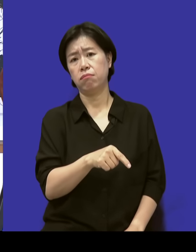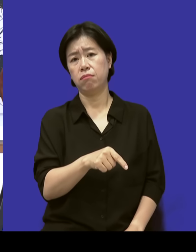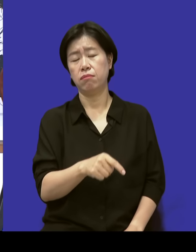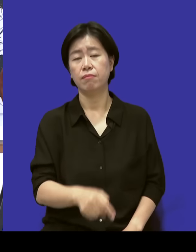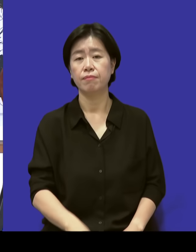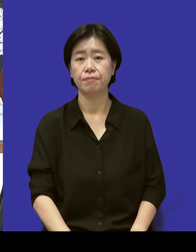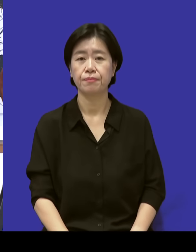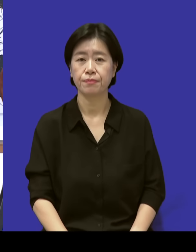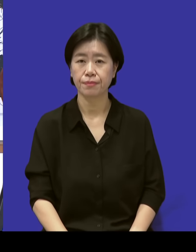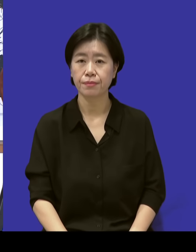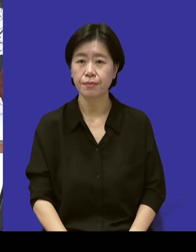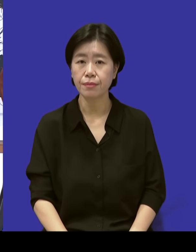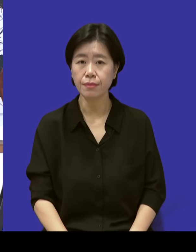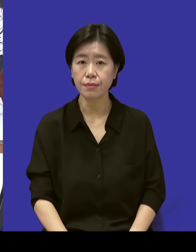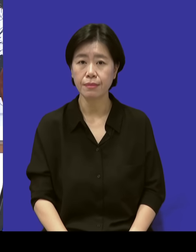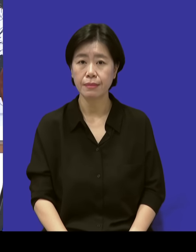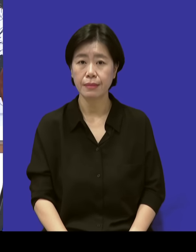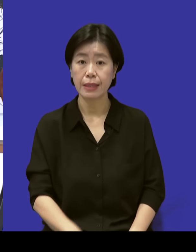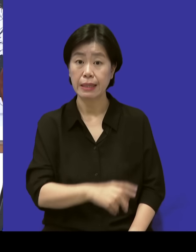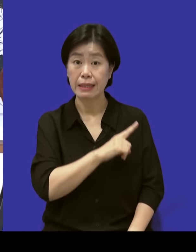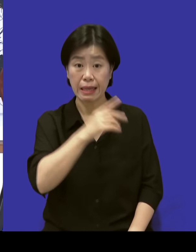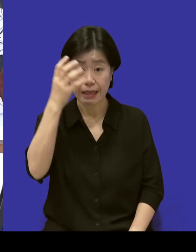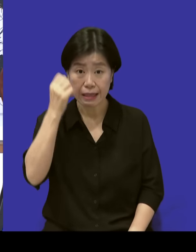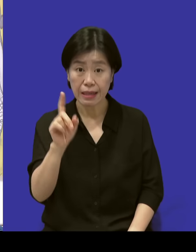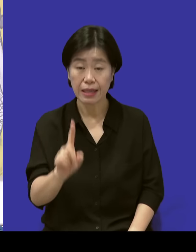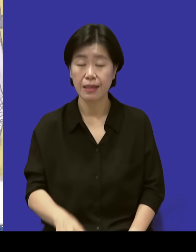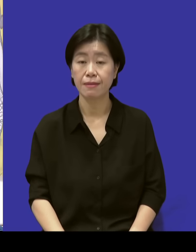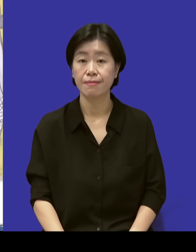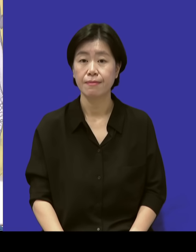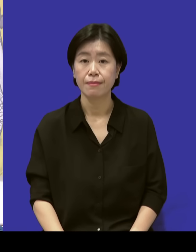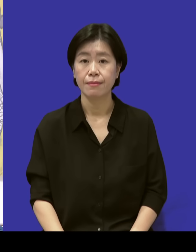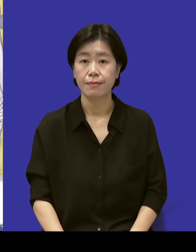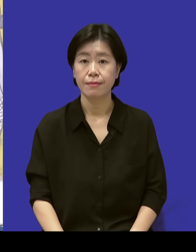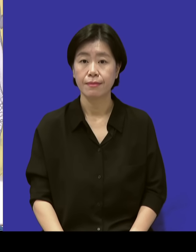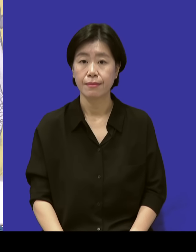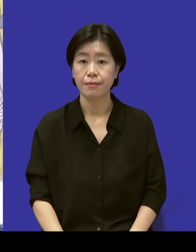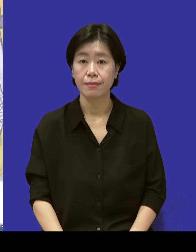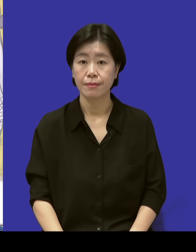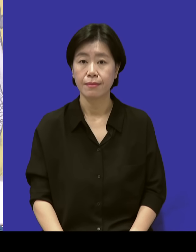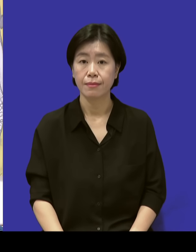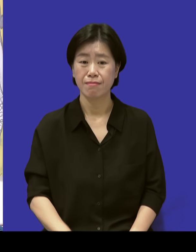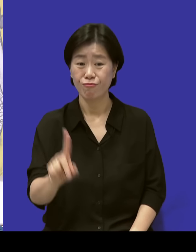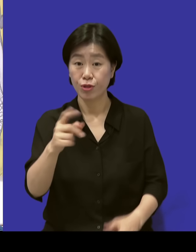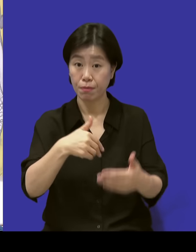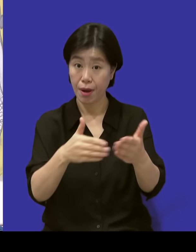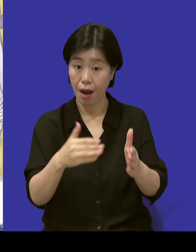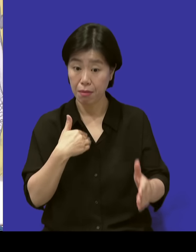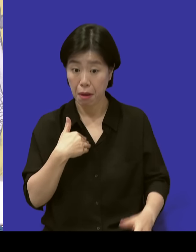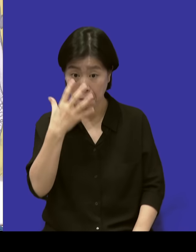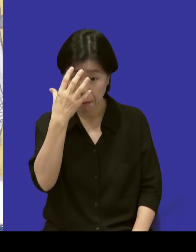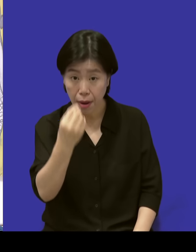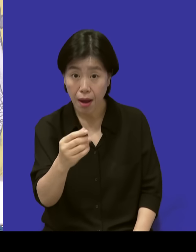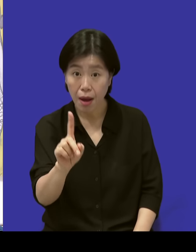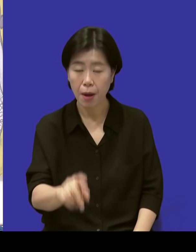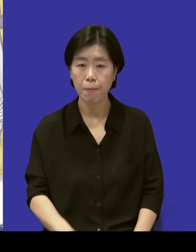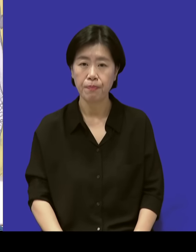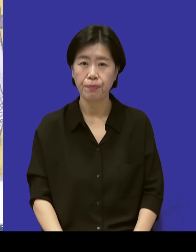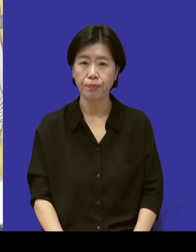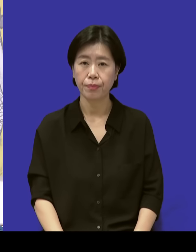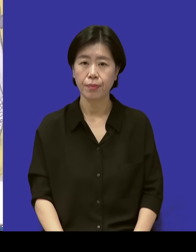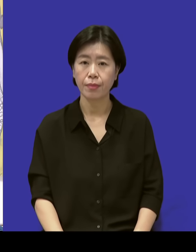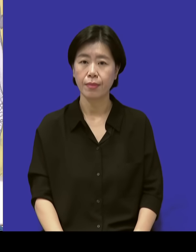크게 인상적이었던 수용자가 뭐냐면, 누구냐면 방에 갔더니 예. 그 A4 용지가